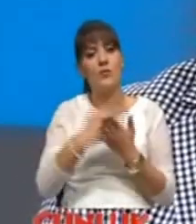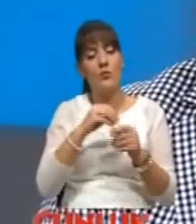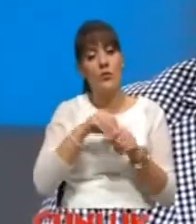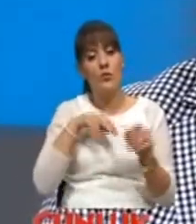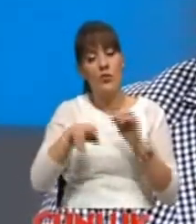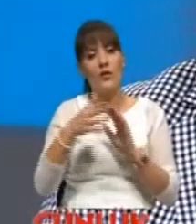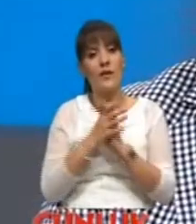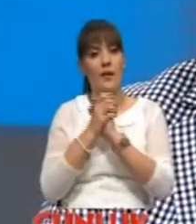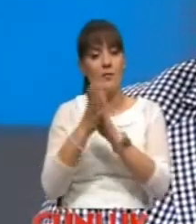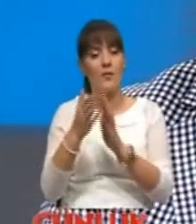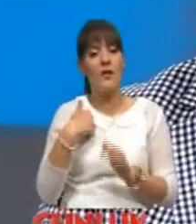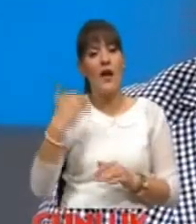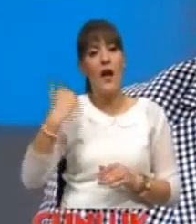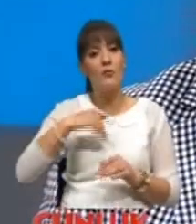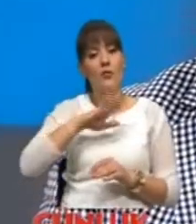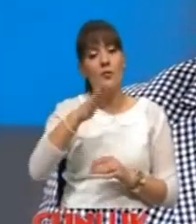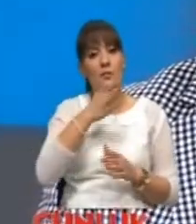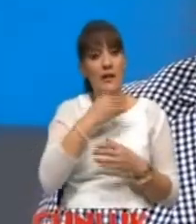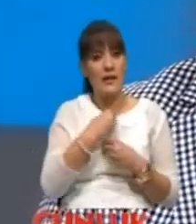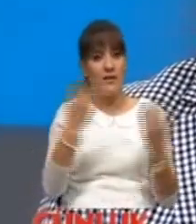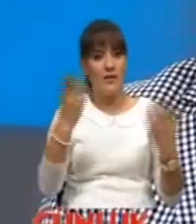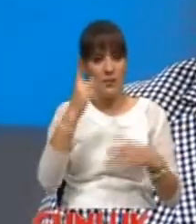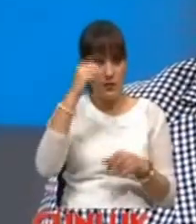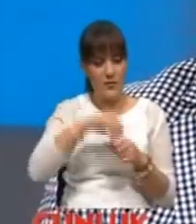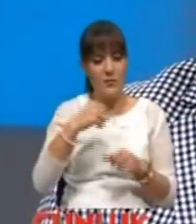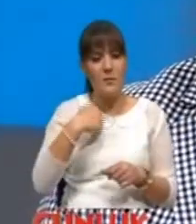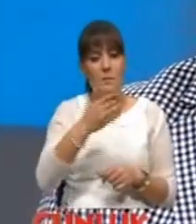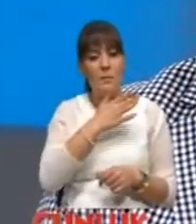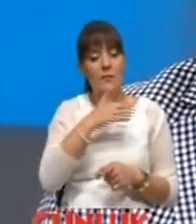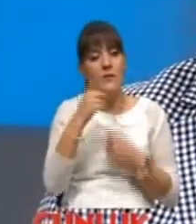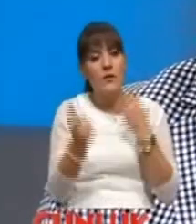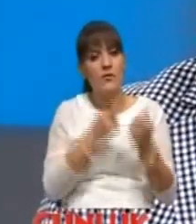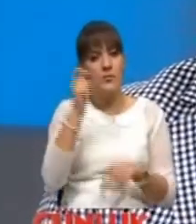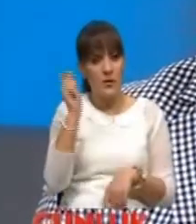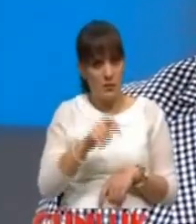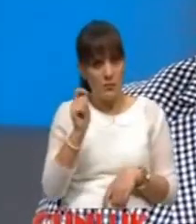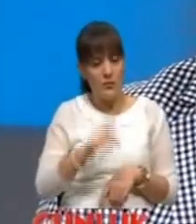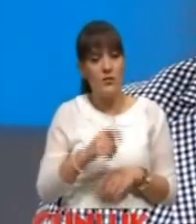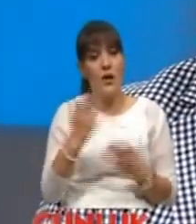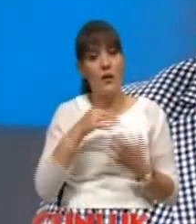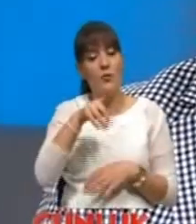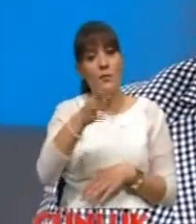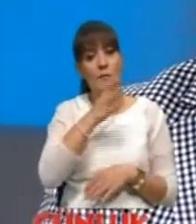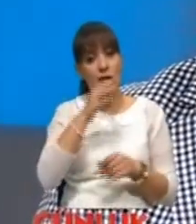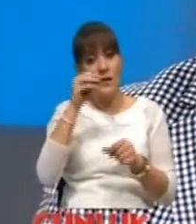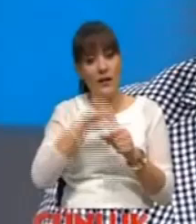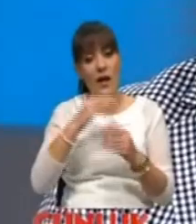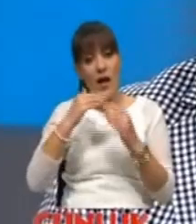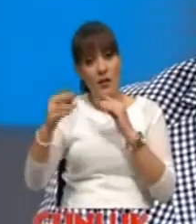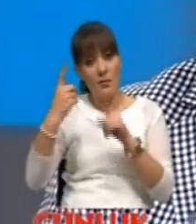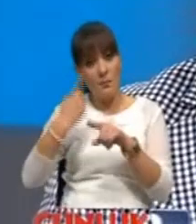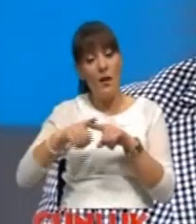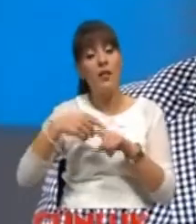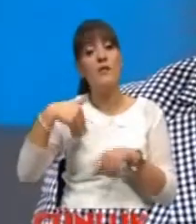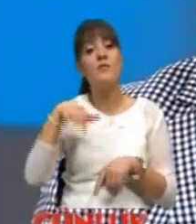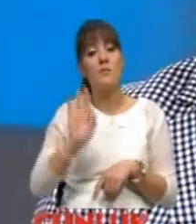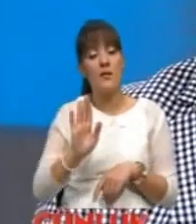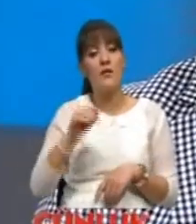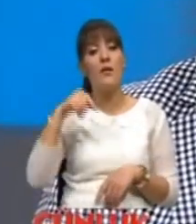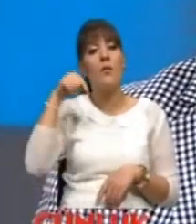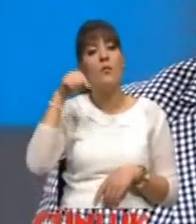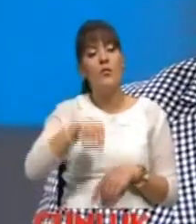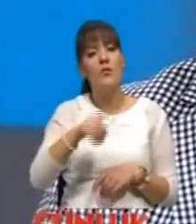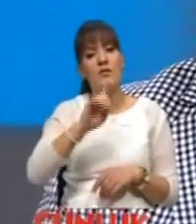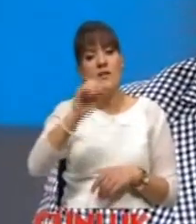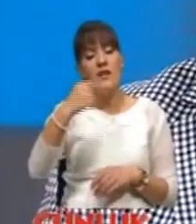bu yönüyle de tebrik ediyorum. Kamuoyunu bilgilendirmek. Çünkü biz bilimsel çalışmaları yapıyoruz. Eğer bu bilgiler halkla paylaşılmazsa